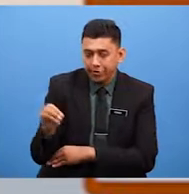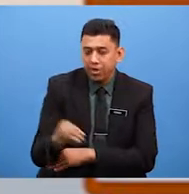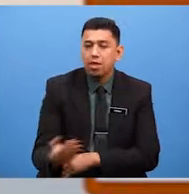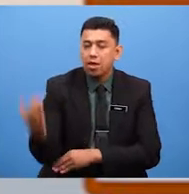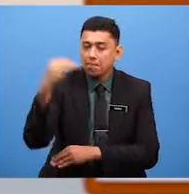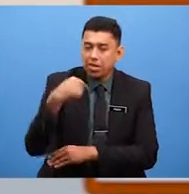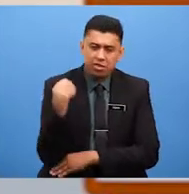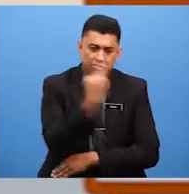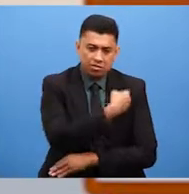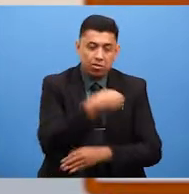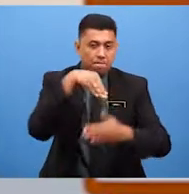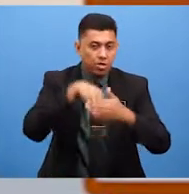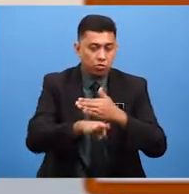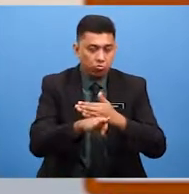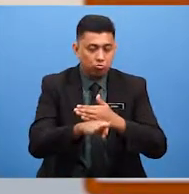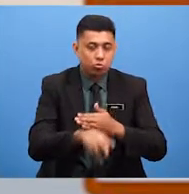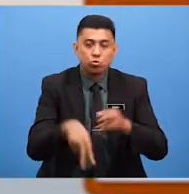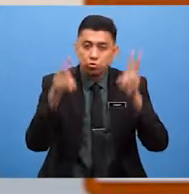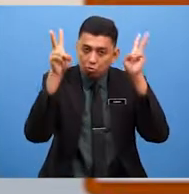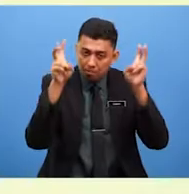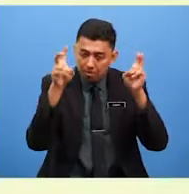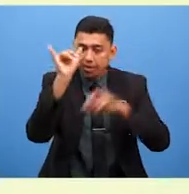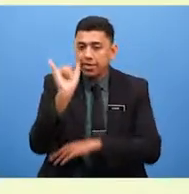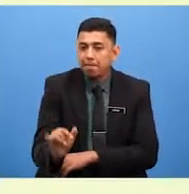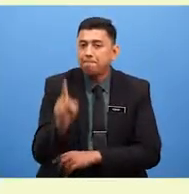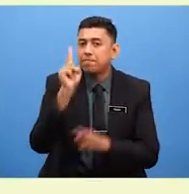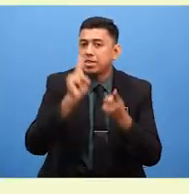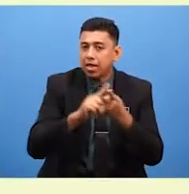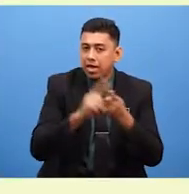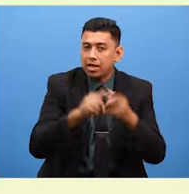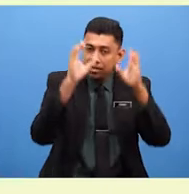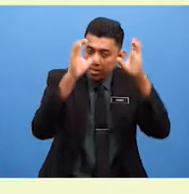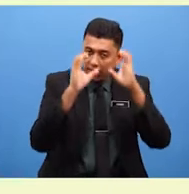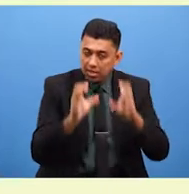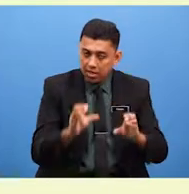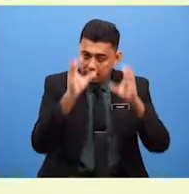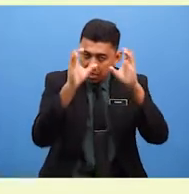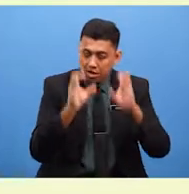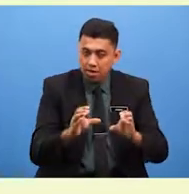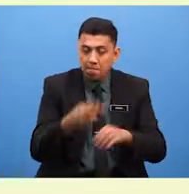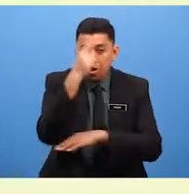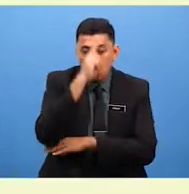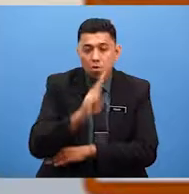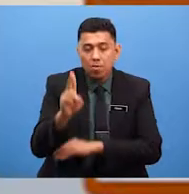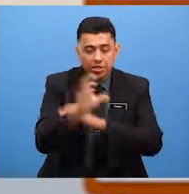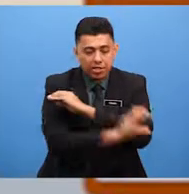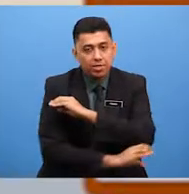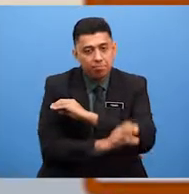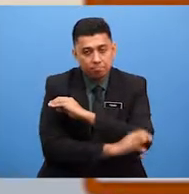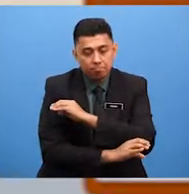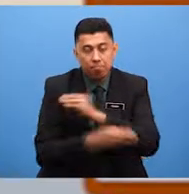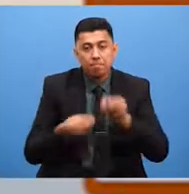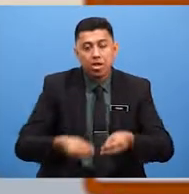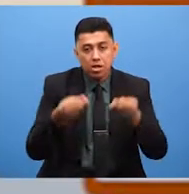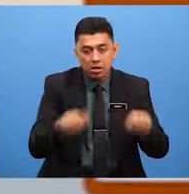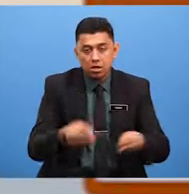kita masuk ke subtopik yang pertama. Cara-cara menghormati negara. Memberi